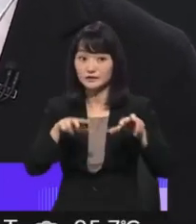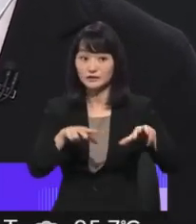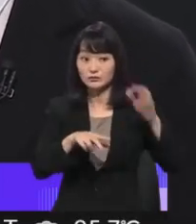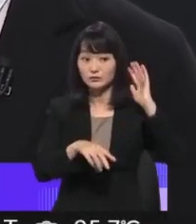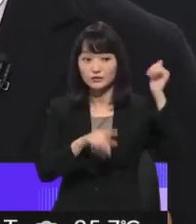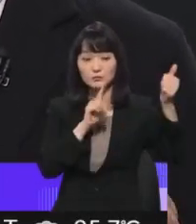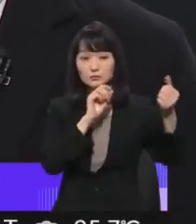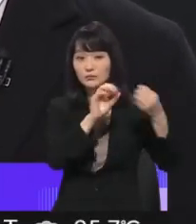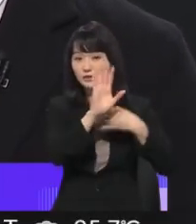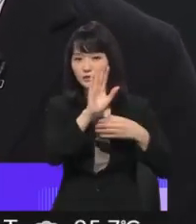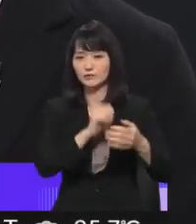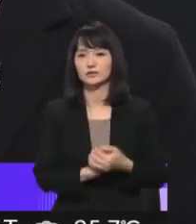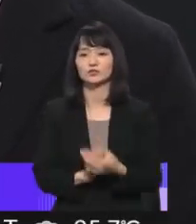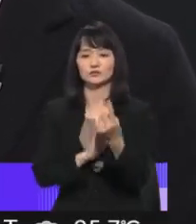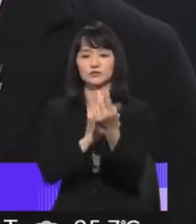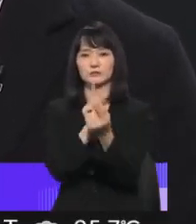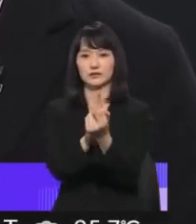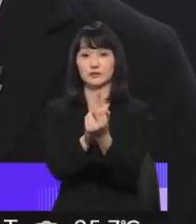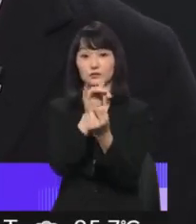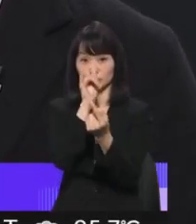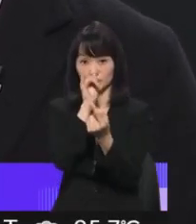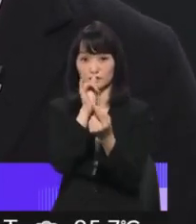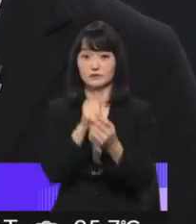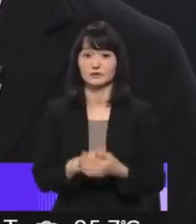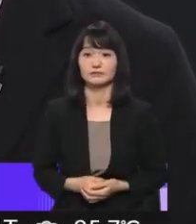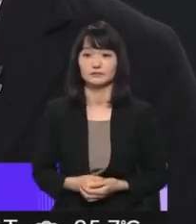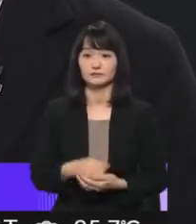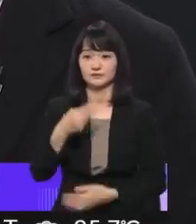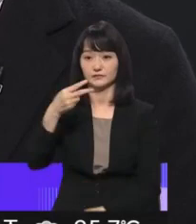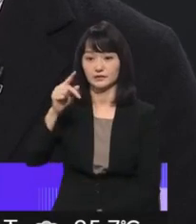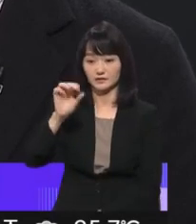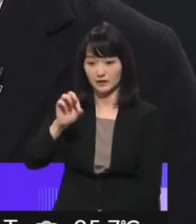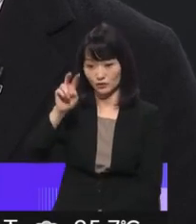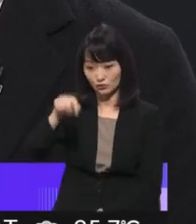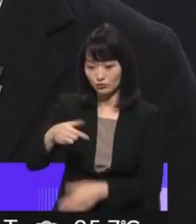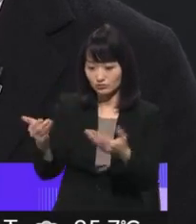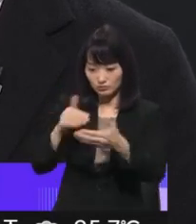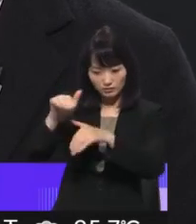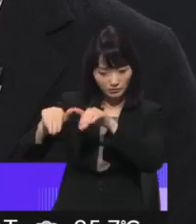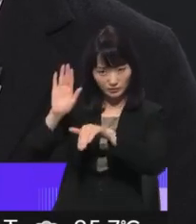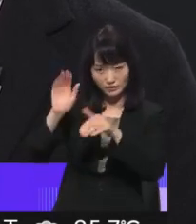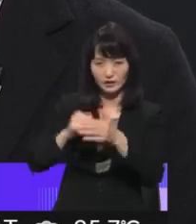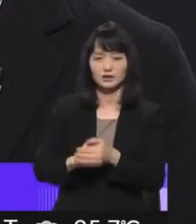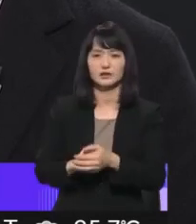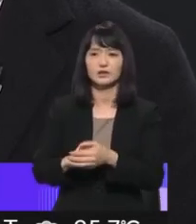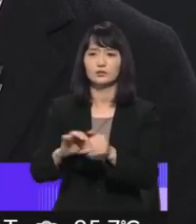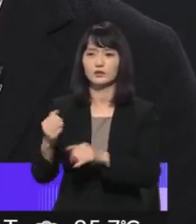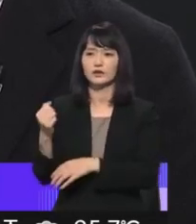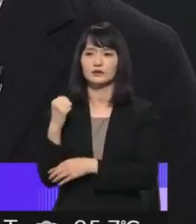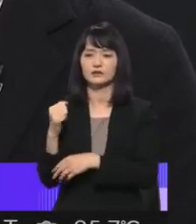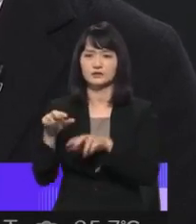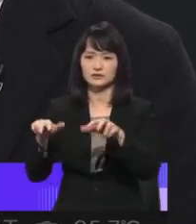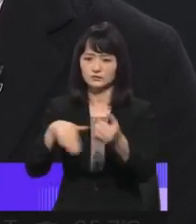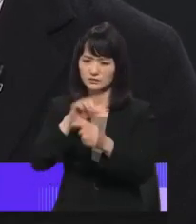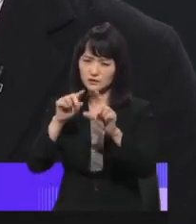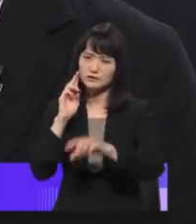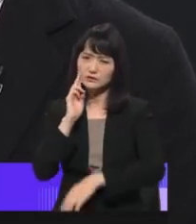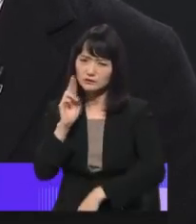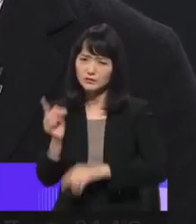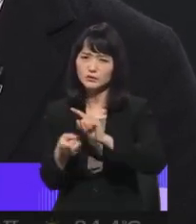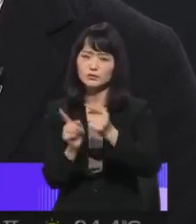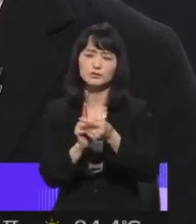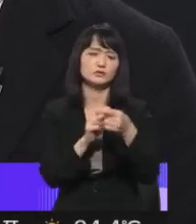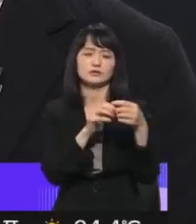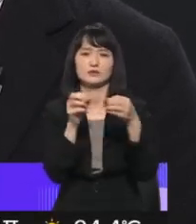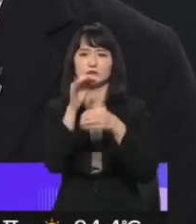쓰잖아요 아니란 거 맞는데 만날 수 있죠 완당 후에 개입하지 않지만 당이 심각한 상황이니까 6일을 청취하고 소통할 수 있는데